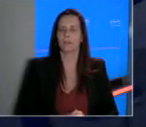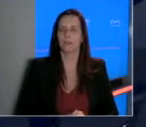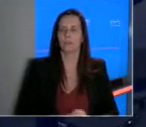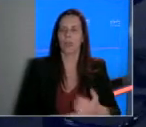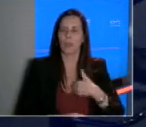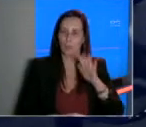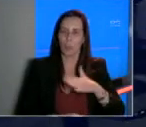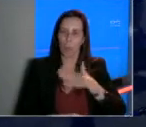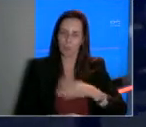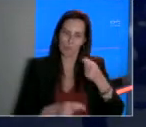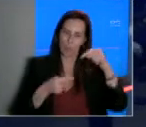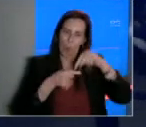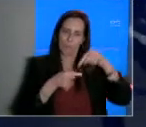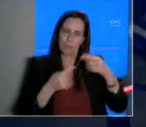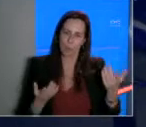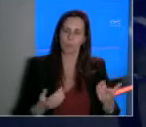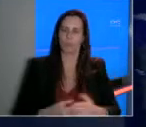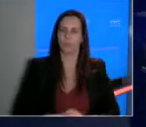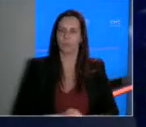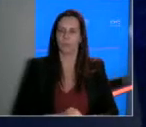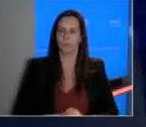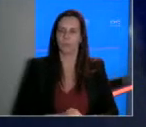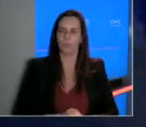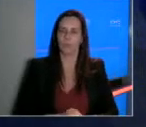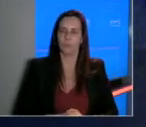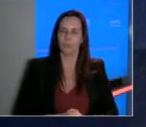דברים. אנחנו גם רוצים להיות אופטימיים. ברור.